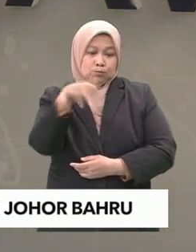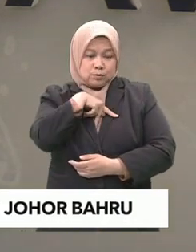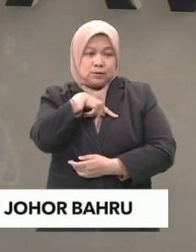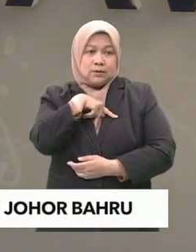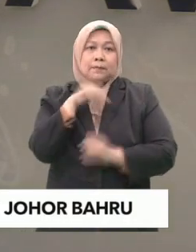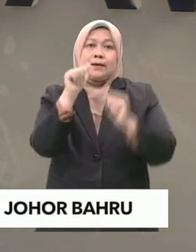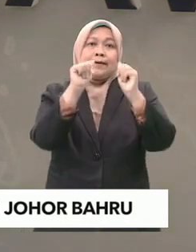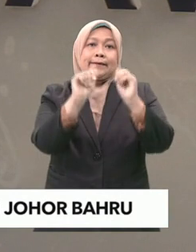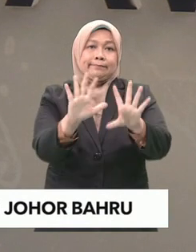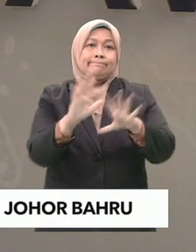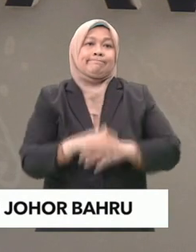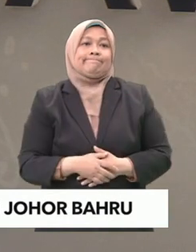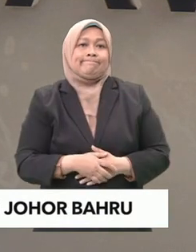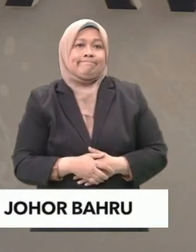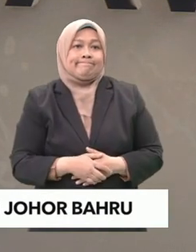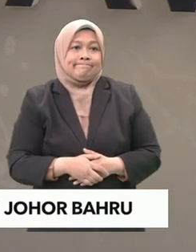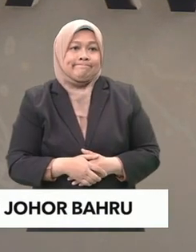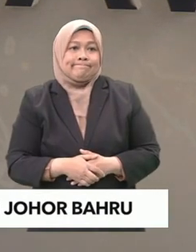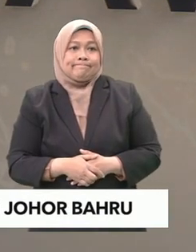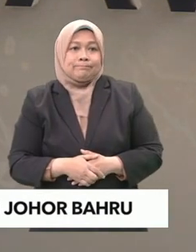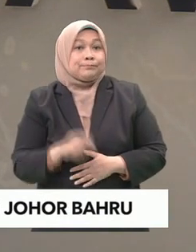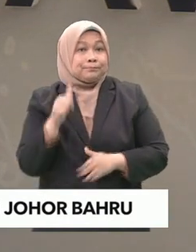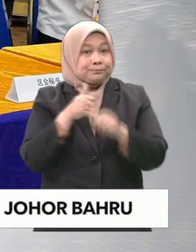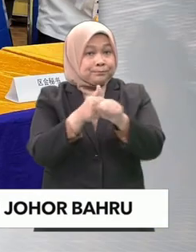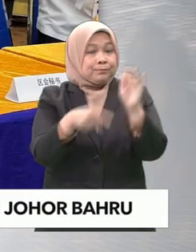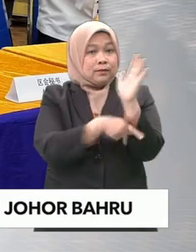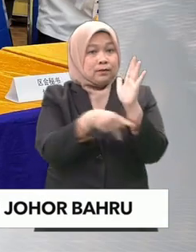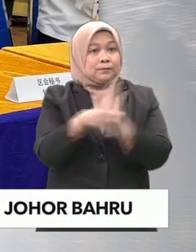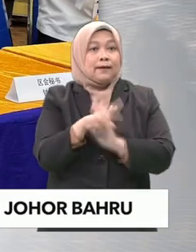pada menurut